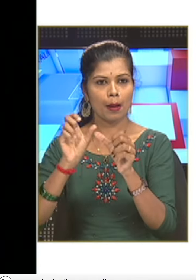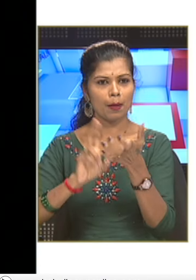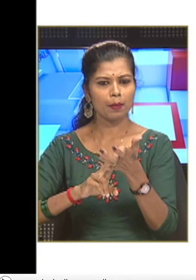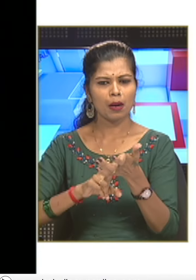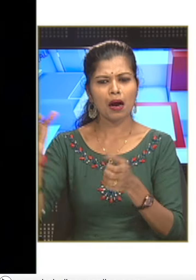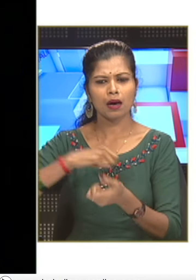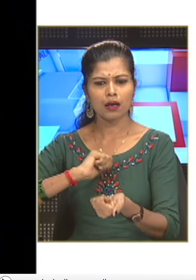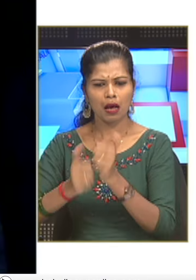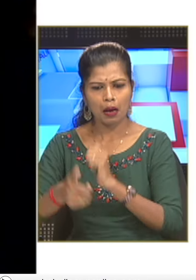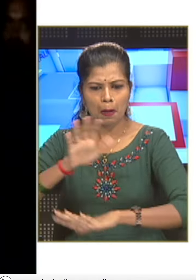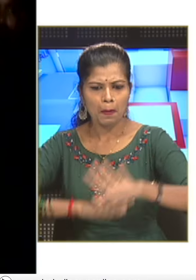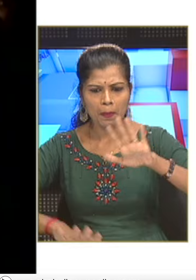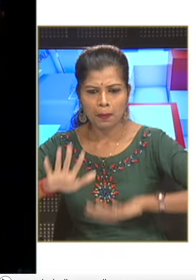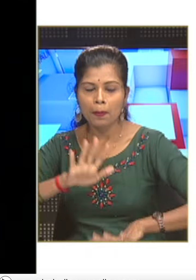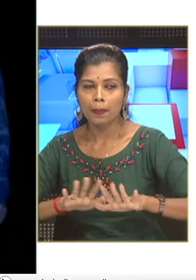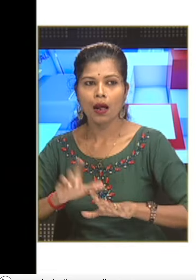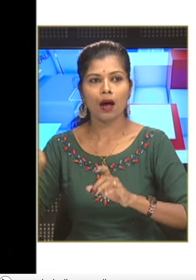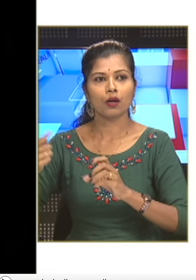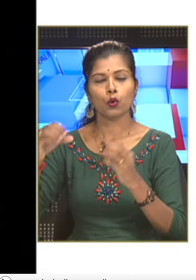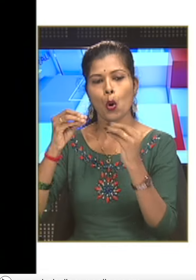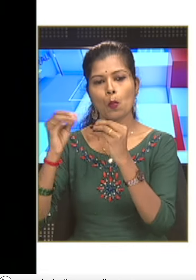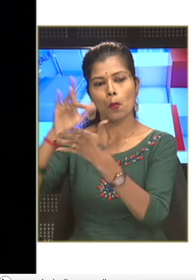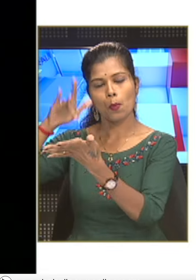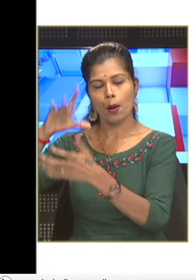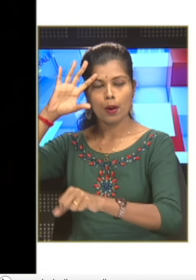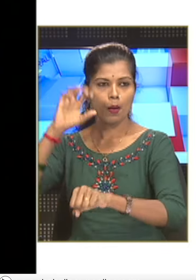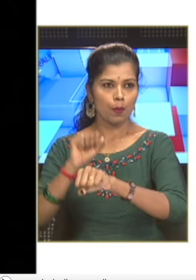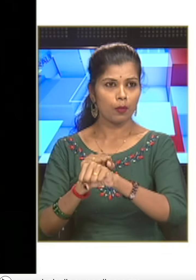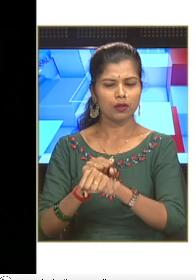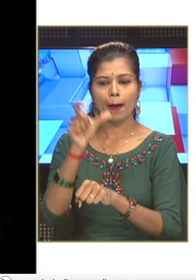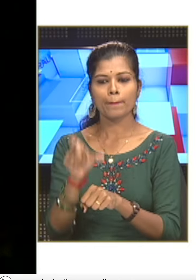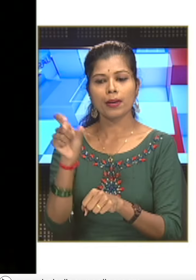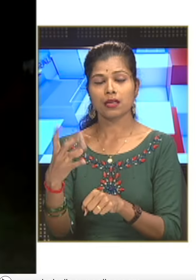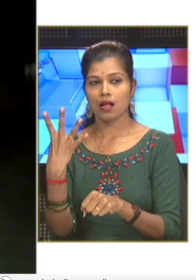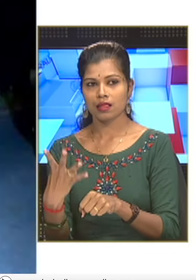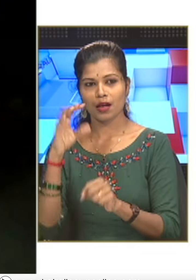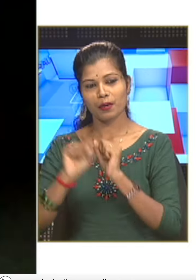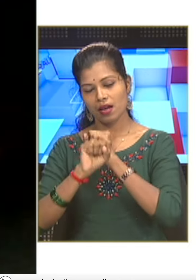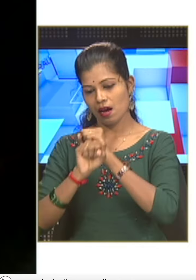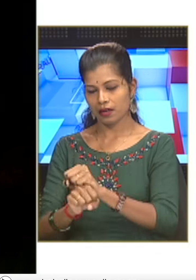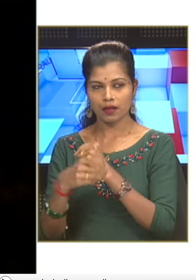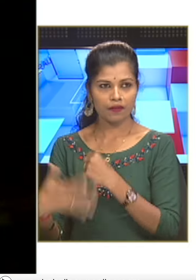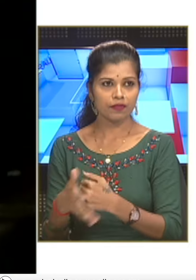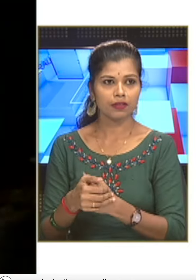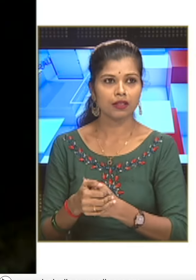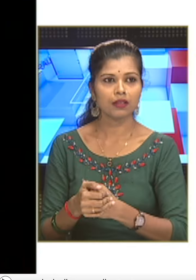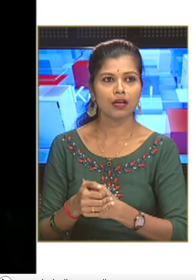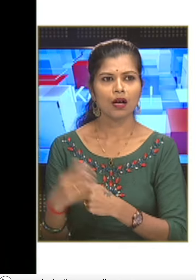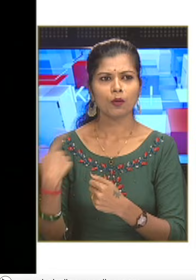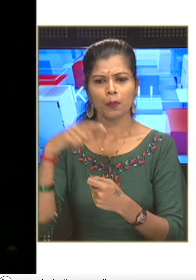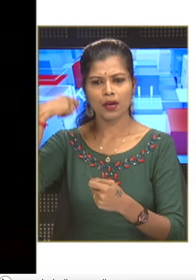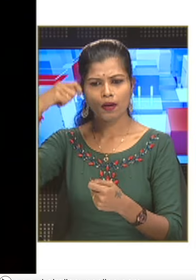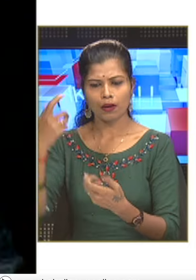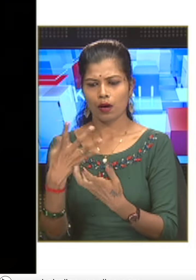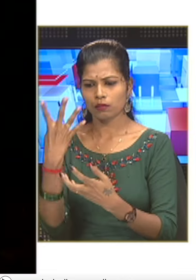അപായപ്പെടുത്താൻ വൻ ഗൂഢാലോചന നടത്തിയെന്ന് നവ്യ മുംബൈ പോലീസ് ഇതുമായി ബന്ധപ്പെട്ട് നാലുപേരെ പോലീസ് അറസ്റ്റ് ചെയ്തിട്ടുണ്ട് ഗുണ്ടാത്തലവൻ ലോറൻസ് ബിഷോയുടെ സംഘങ്ങളാണ്